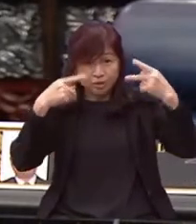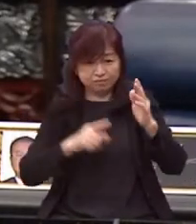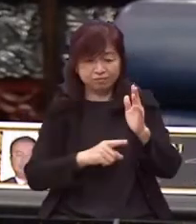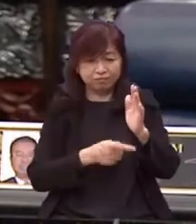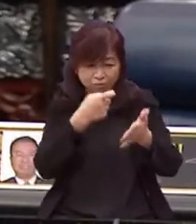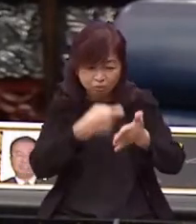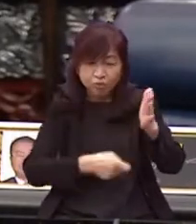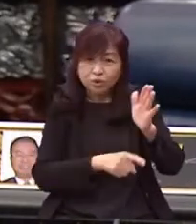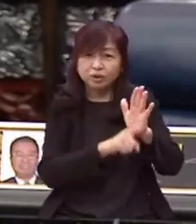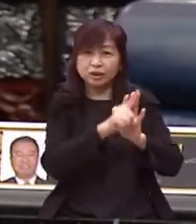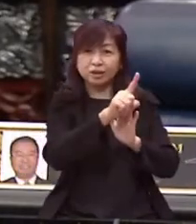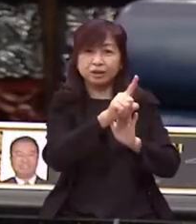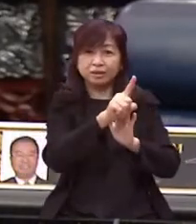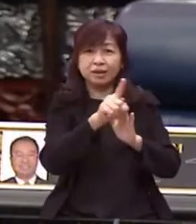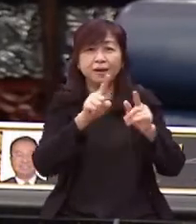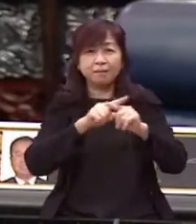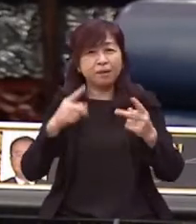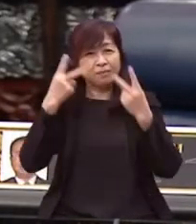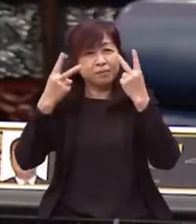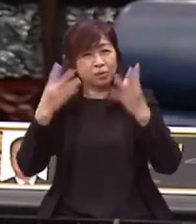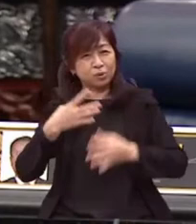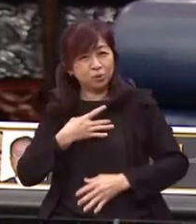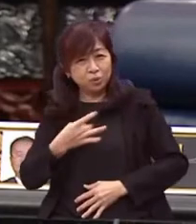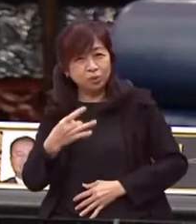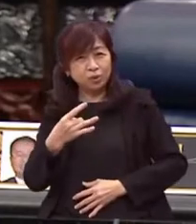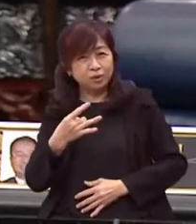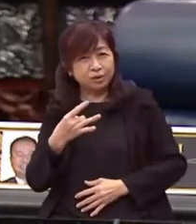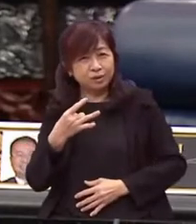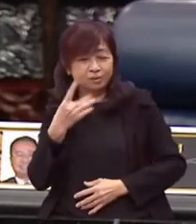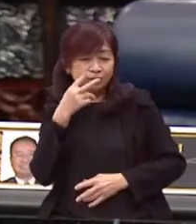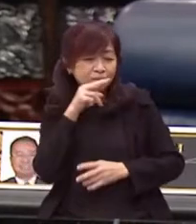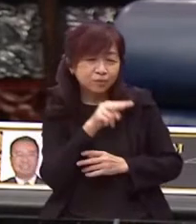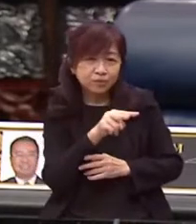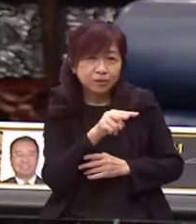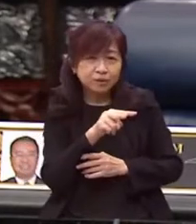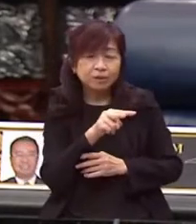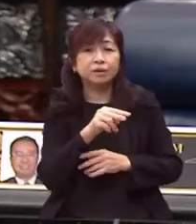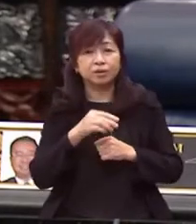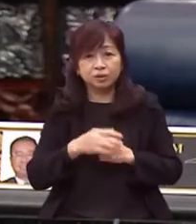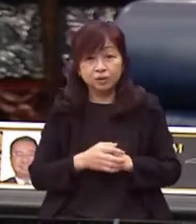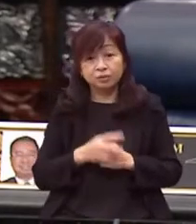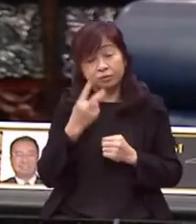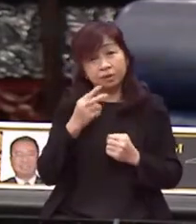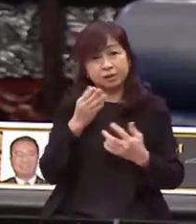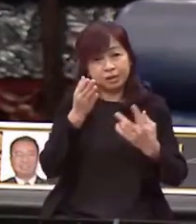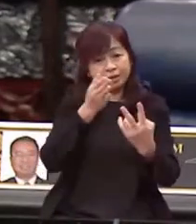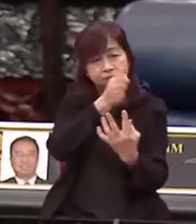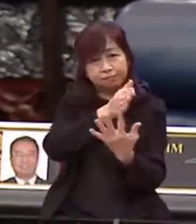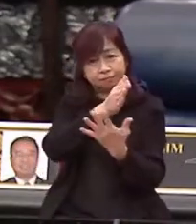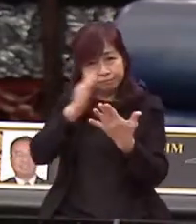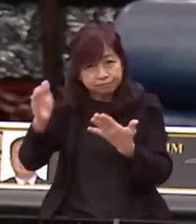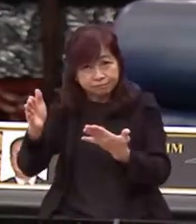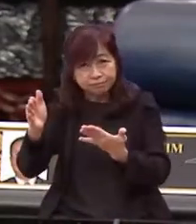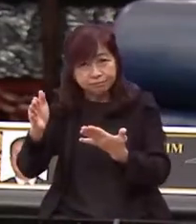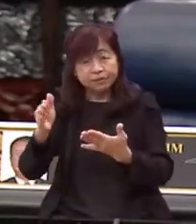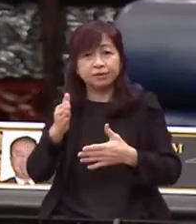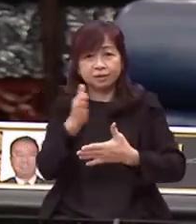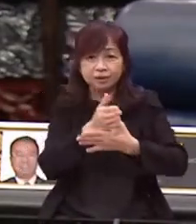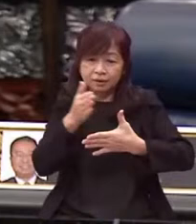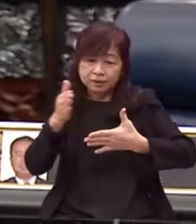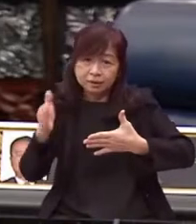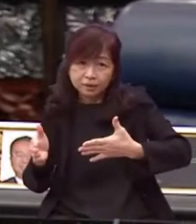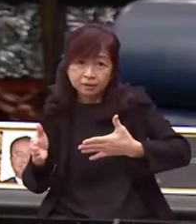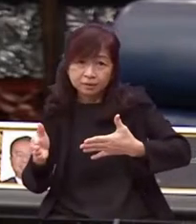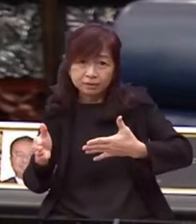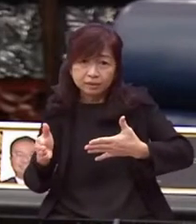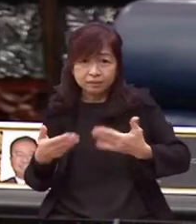kepada pengunjung entry untuk tengok pameran hewan-hewan lain dan satu Hilang untuk melihat Panda tetapi timbul